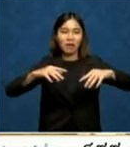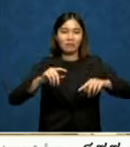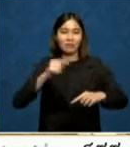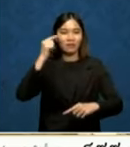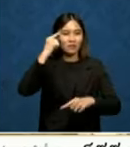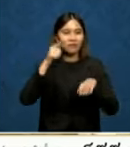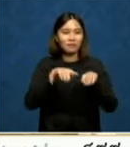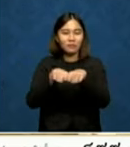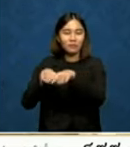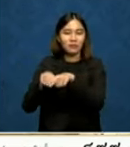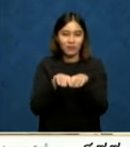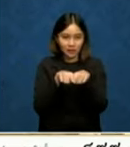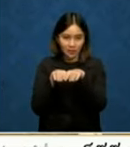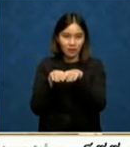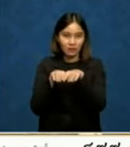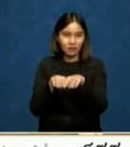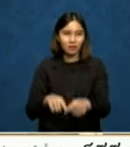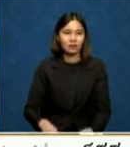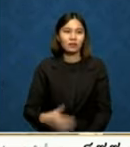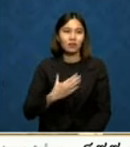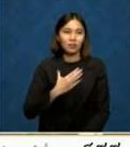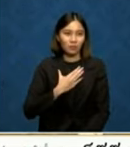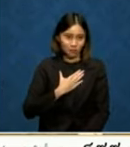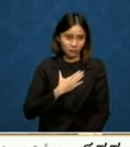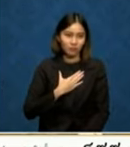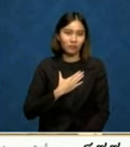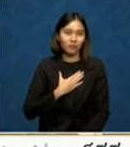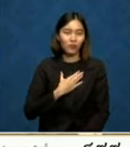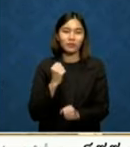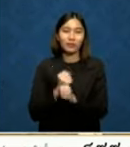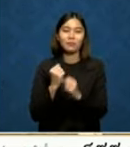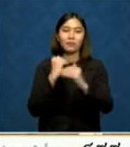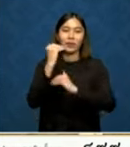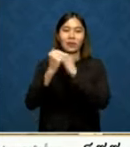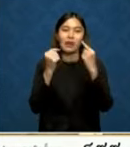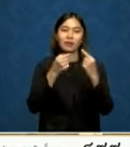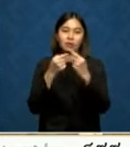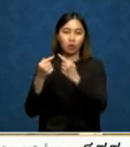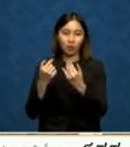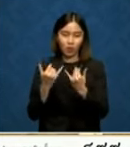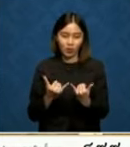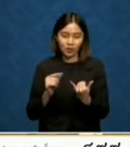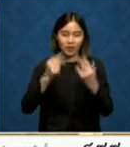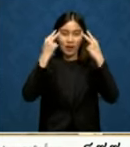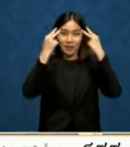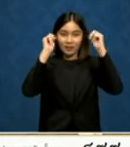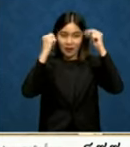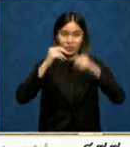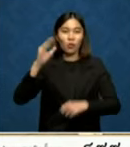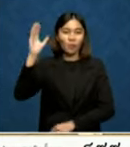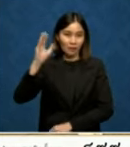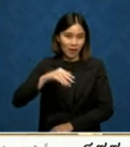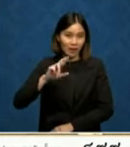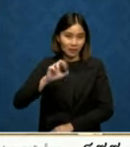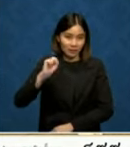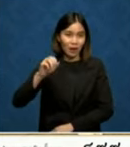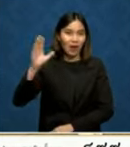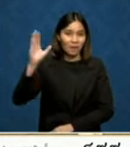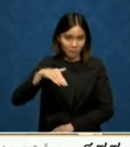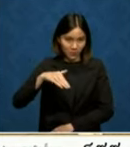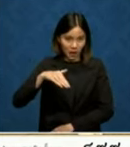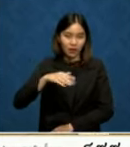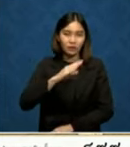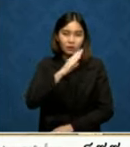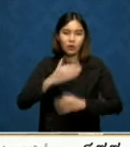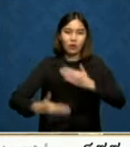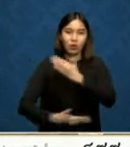งกันท่านโดยสารผมก็จะโดยสารต่อไปวันนี้ท่านนายกรัฐมนตรีมาสภาถ้ามี